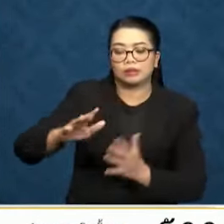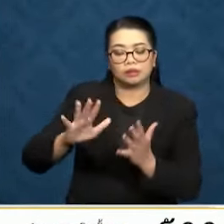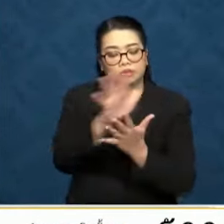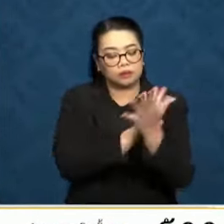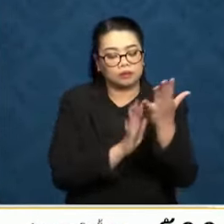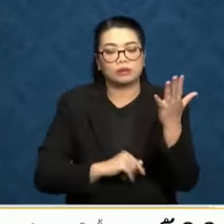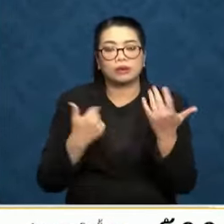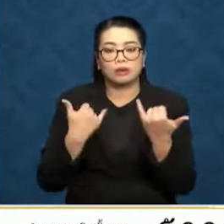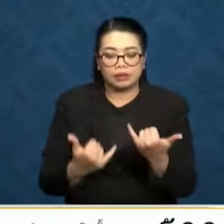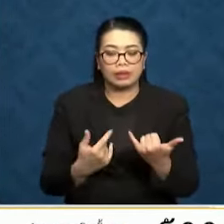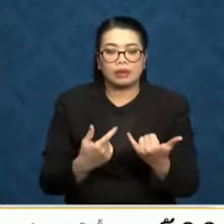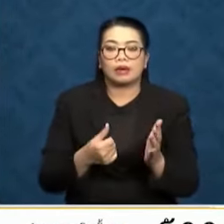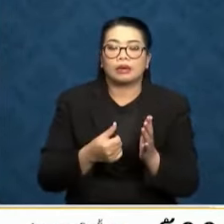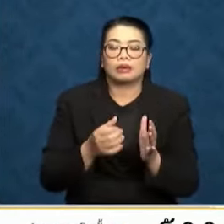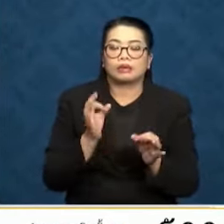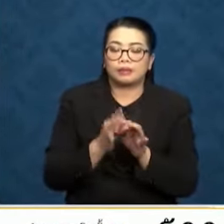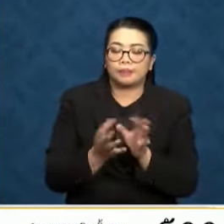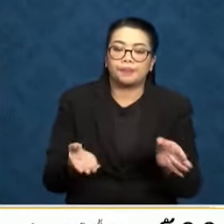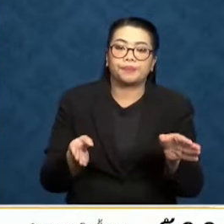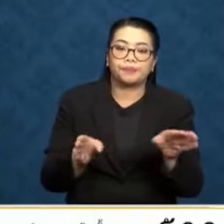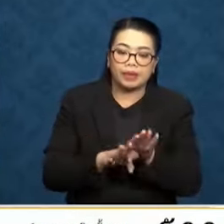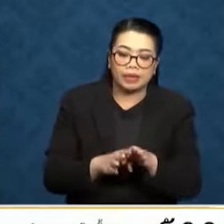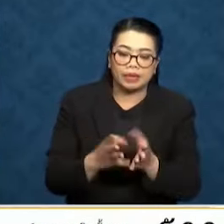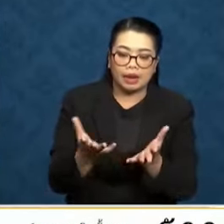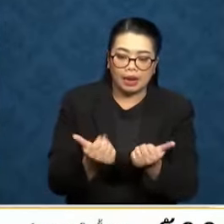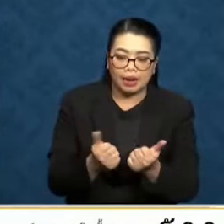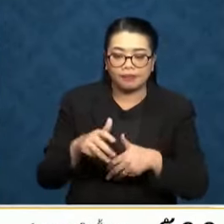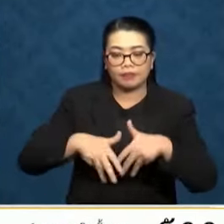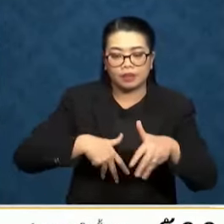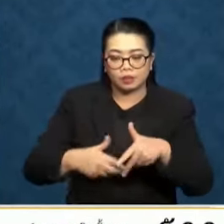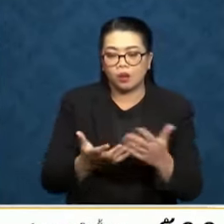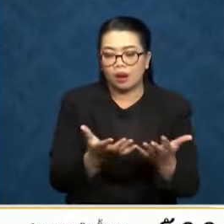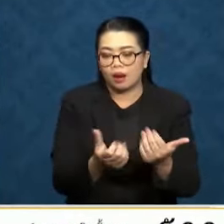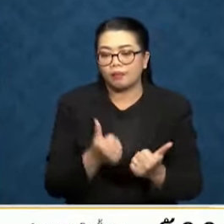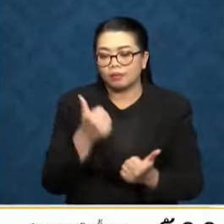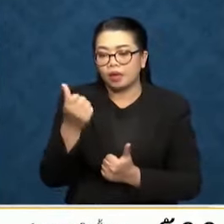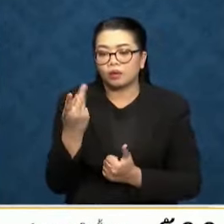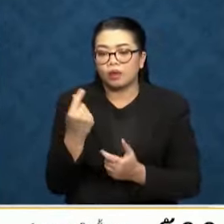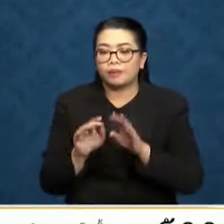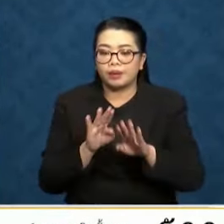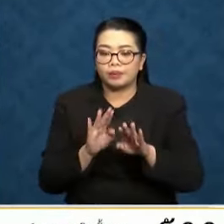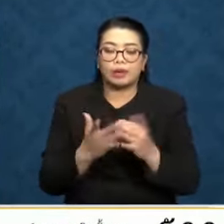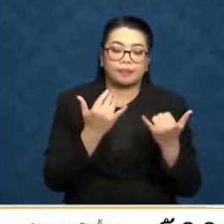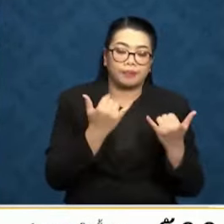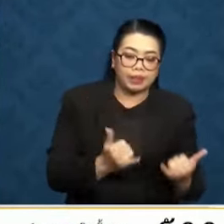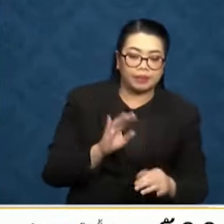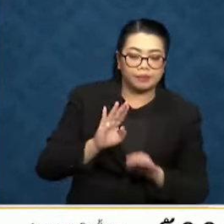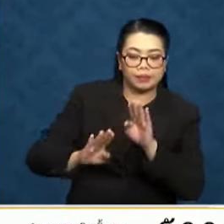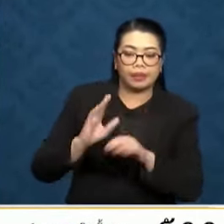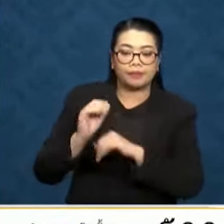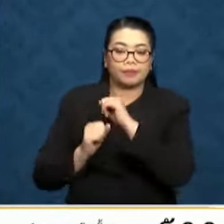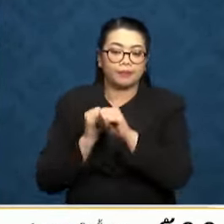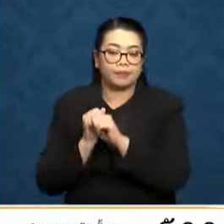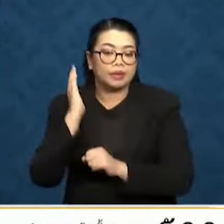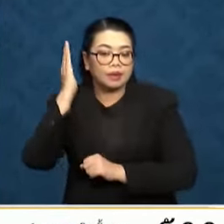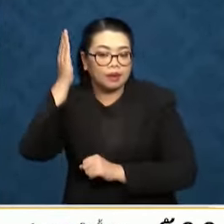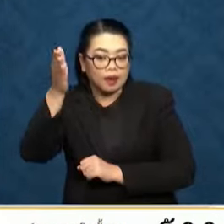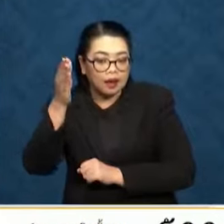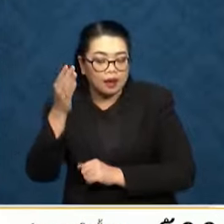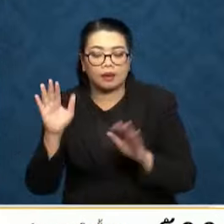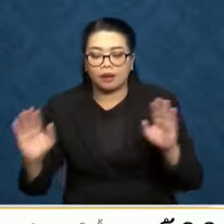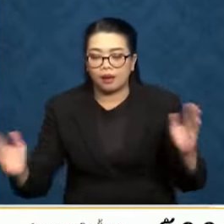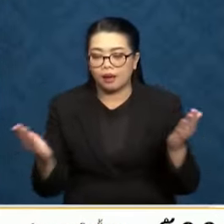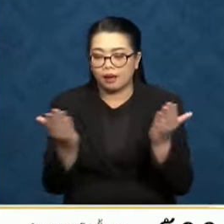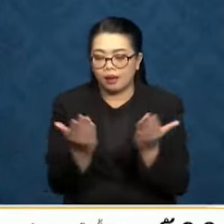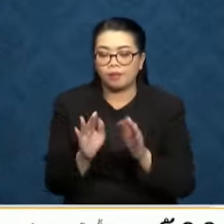ปิดบัญชีได้เท่าไหร่นะคะหรือว่าจะรับเคสประชาชนได้กี่เคสเอามาเพียบกับปีที่แล้วก็ได้อย่างงี้ค่ะจะทำให้การ